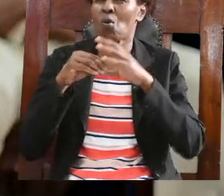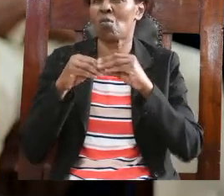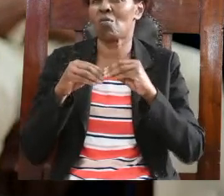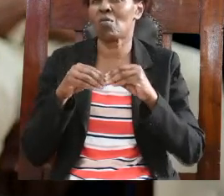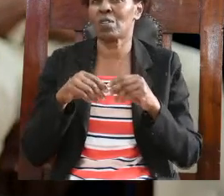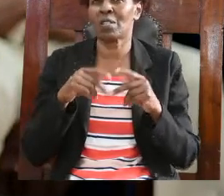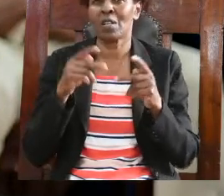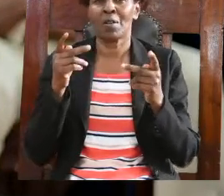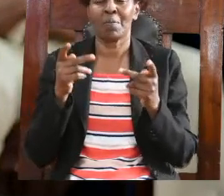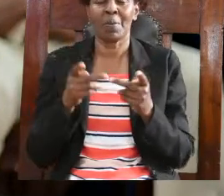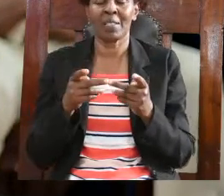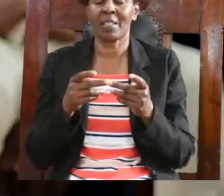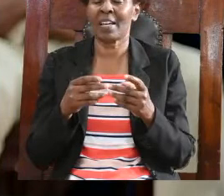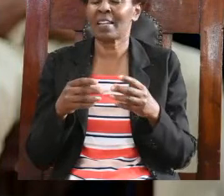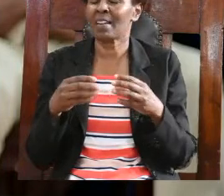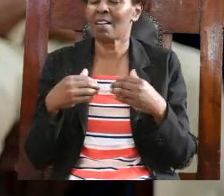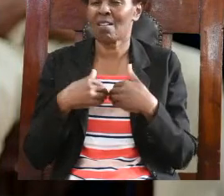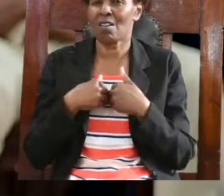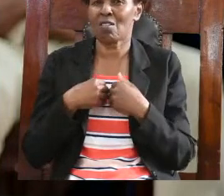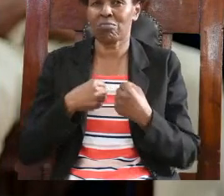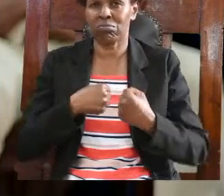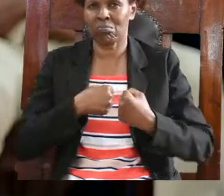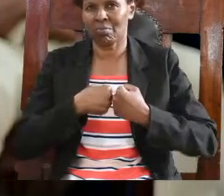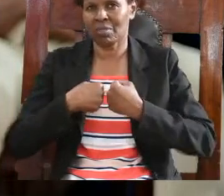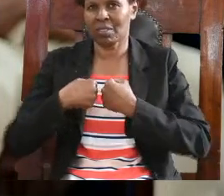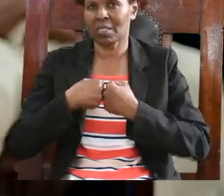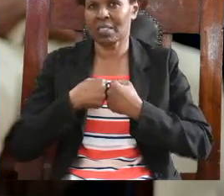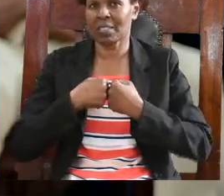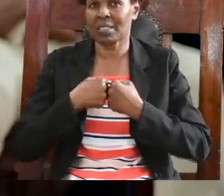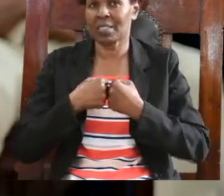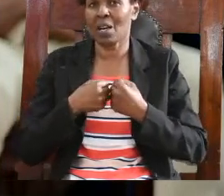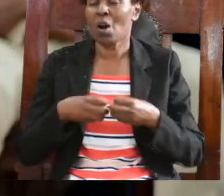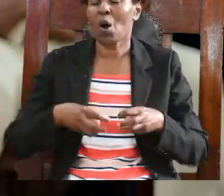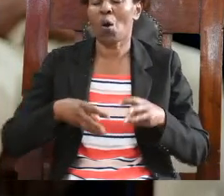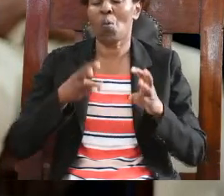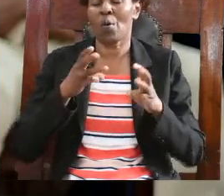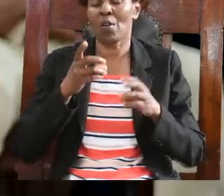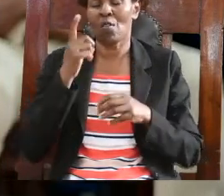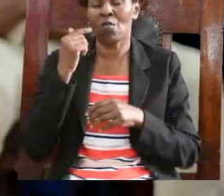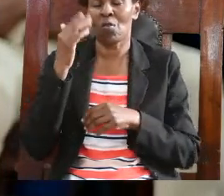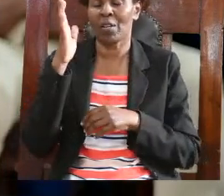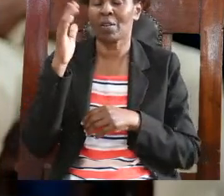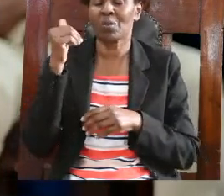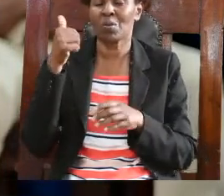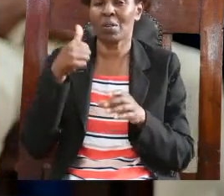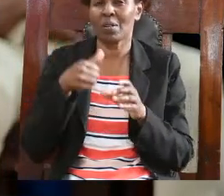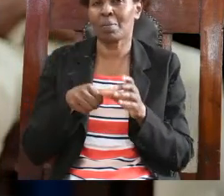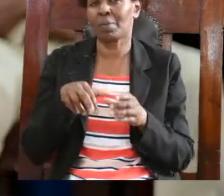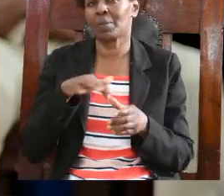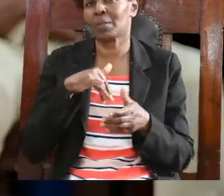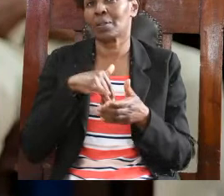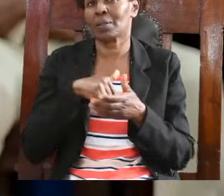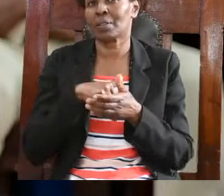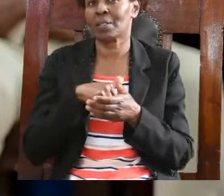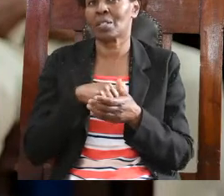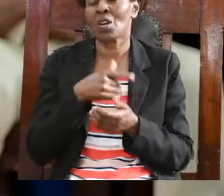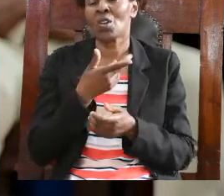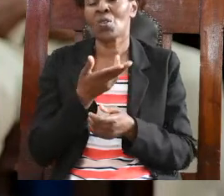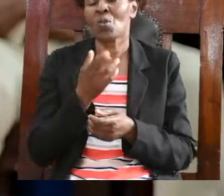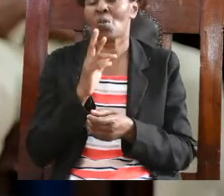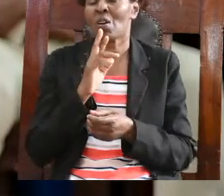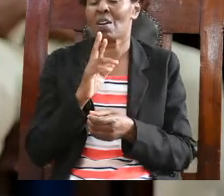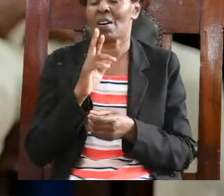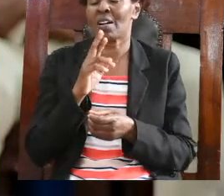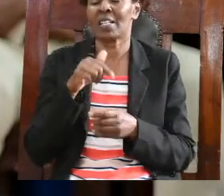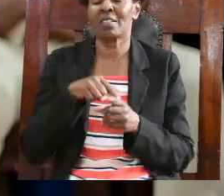majaribu katika maisha yetu, ni hali ya Mungu kutuita, kutukumbusha ya kwamba tungali tumo